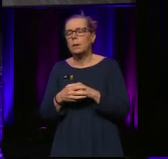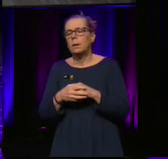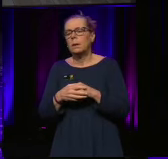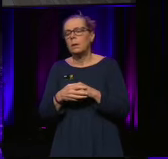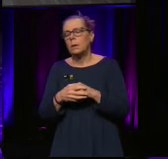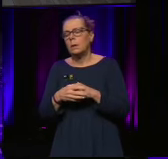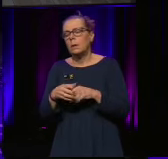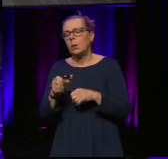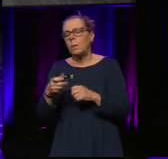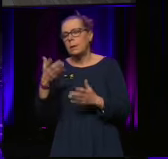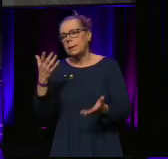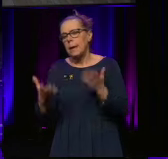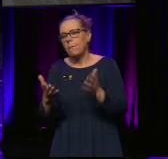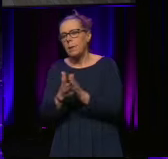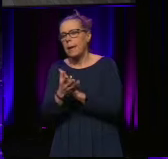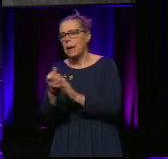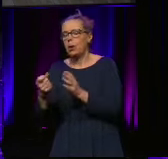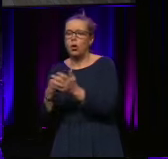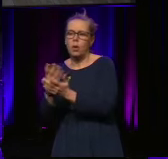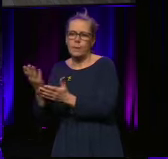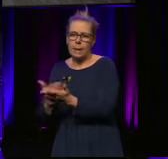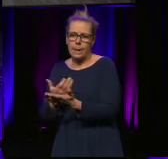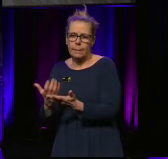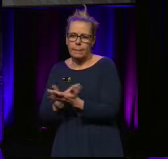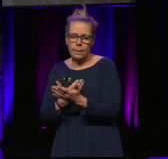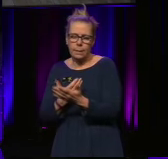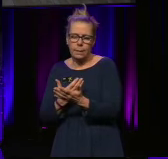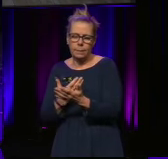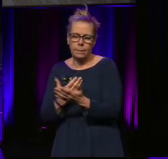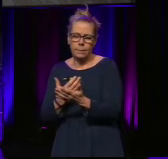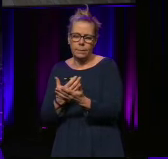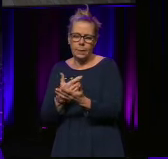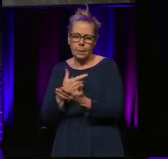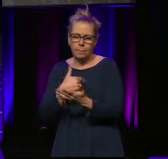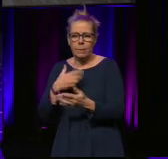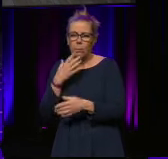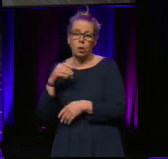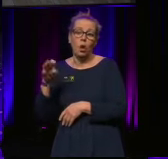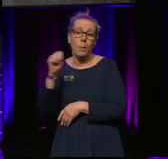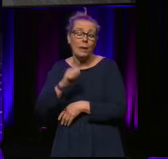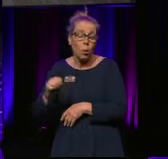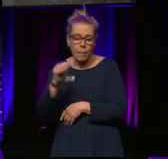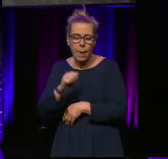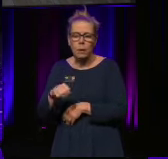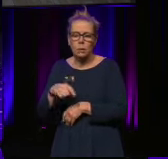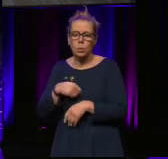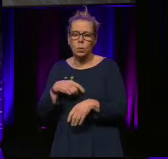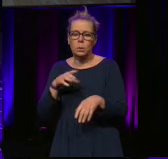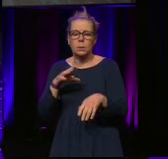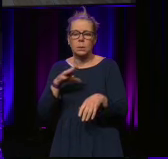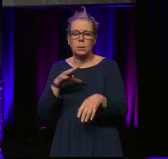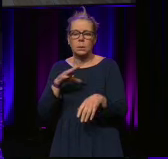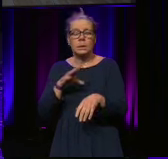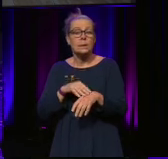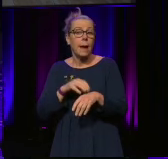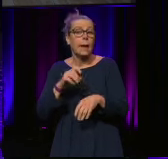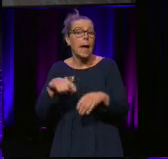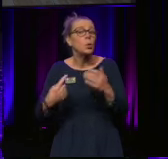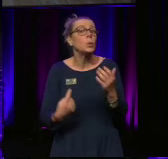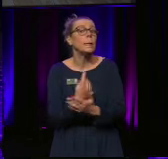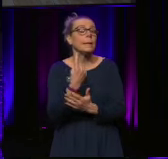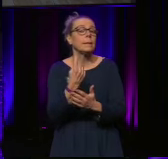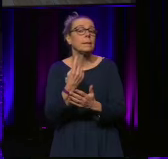När man jämför med övriga länder, nu vi pratar om Europa då, då Sverige kan man se unik om man tänker på